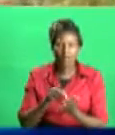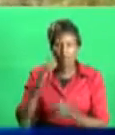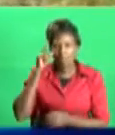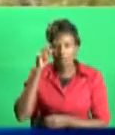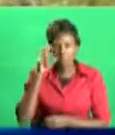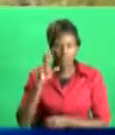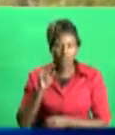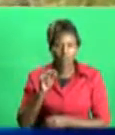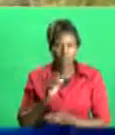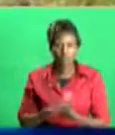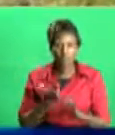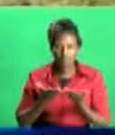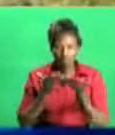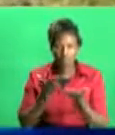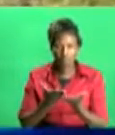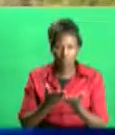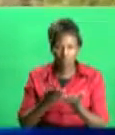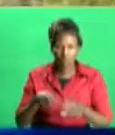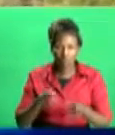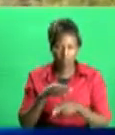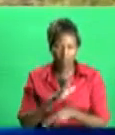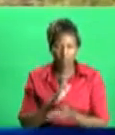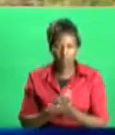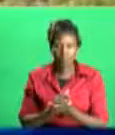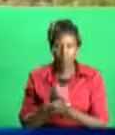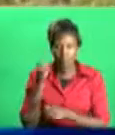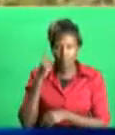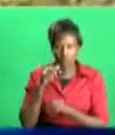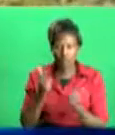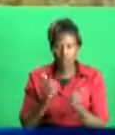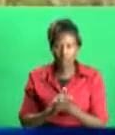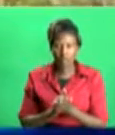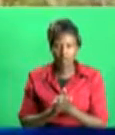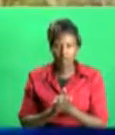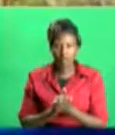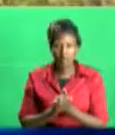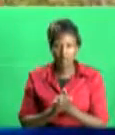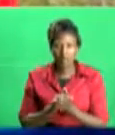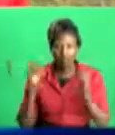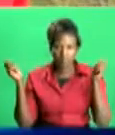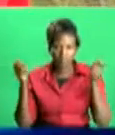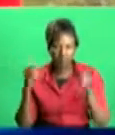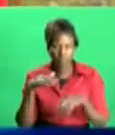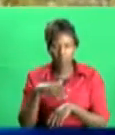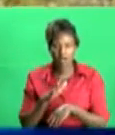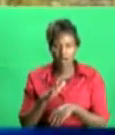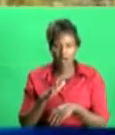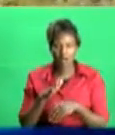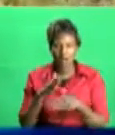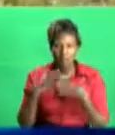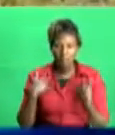Hiyo port sasa ya Lamu ndio itakuwa port yenu. Tunaelewana? Mifugo yenu, nyama